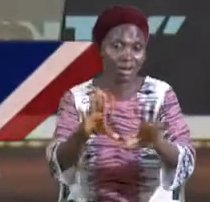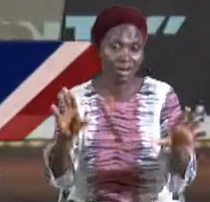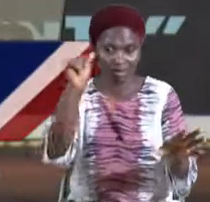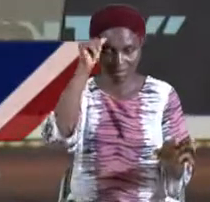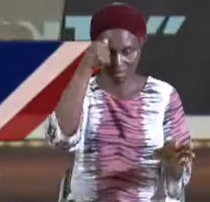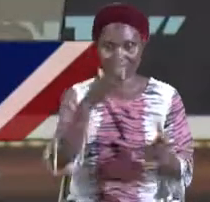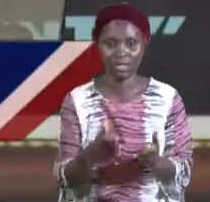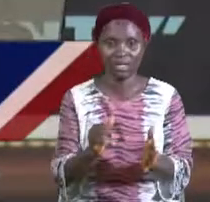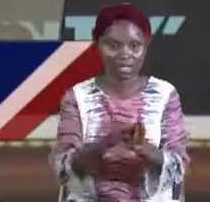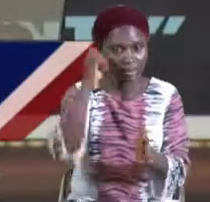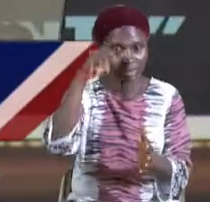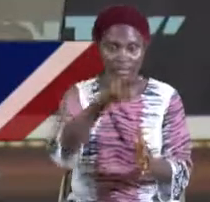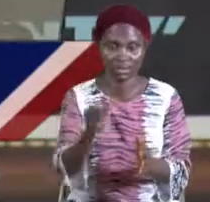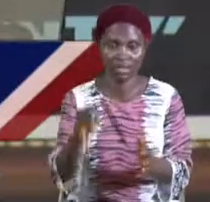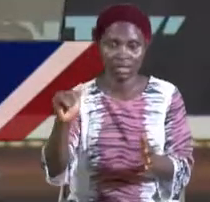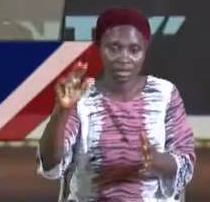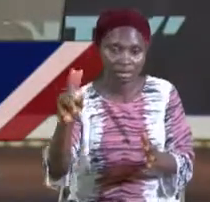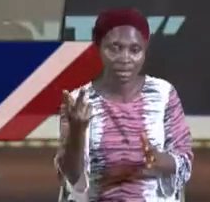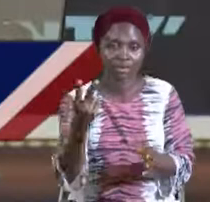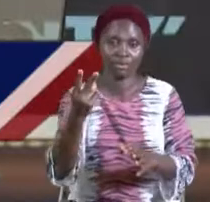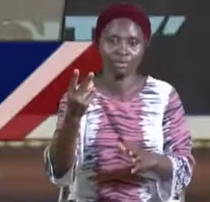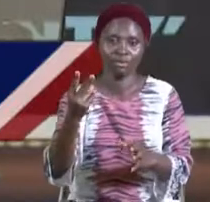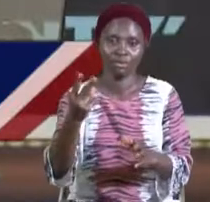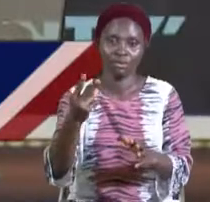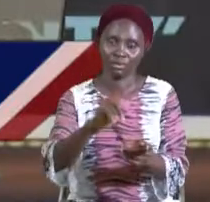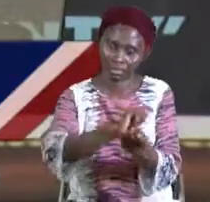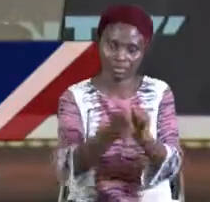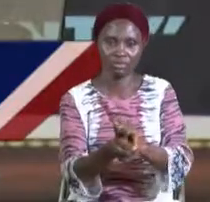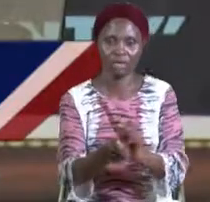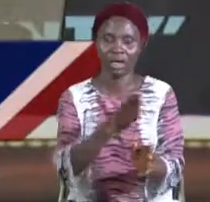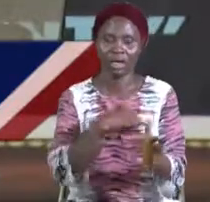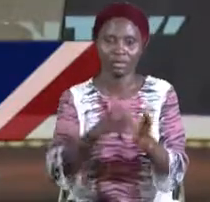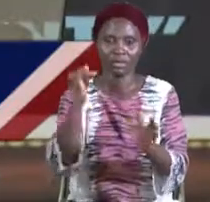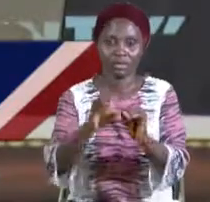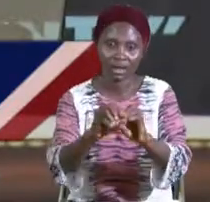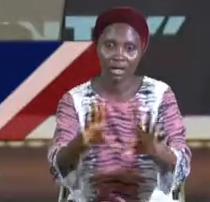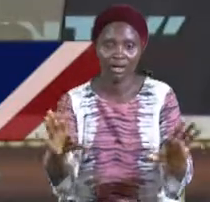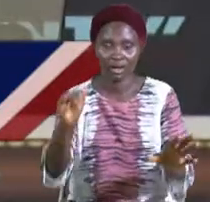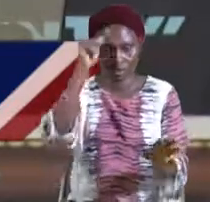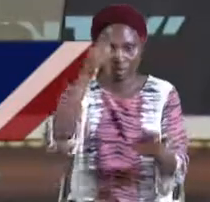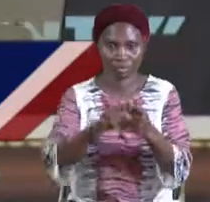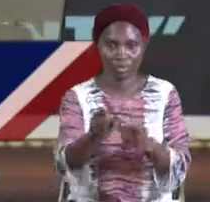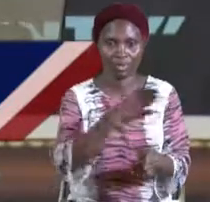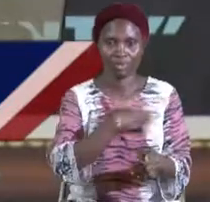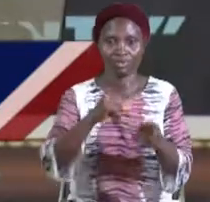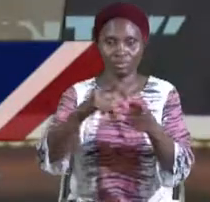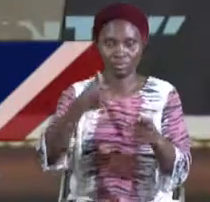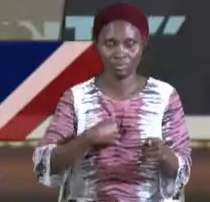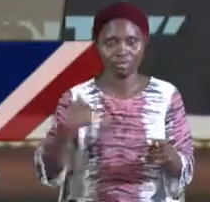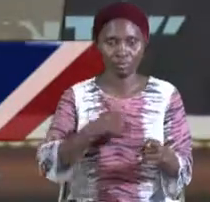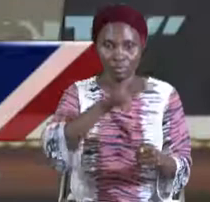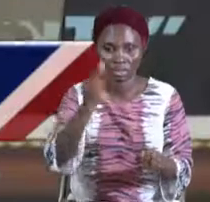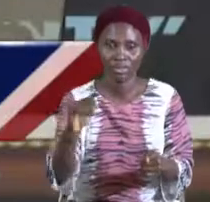besoin de la seconde transformation. Et c'est un rappel clair pour toi et pour moi du besoin de la seconde